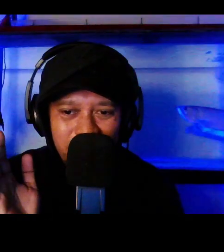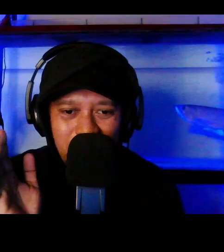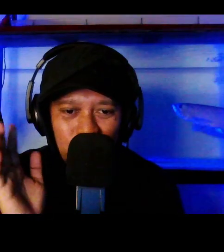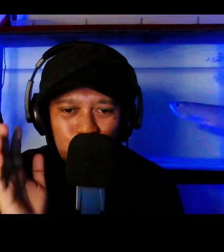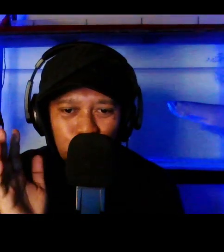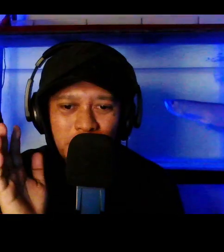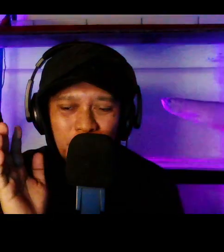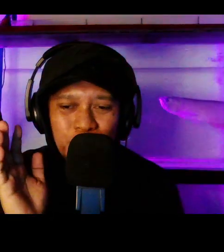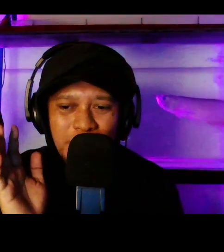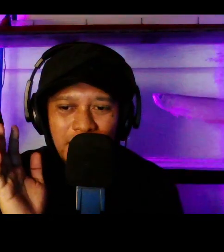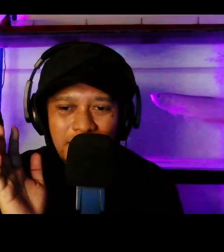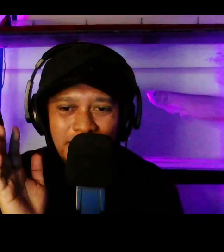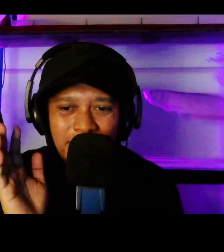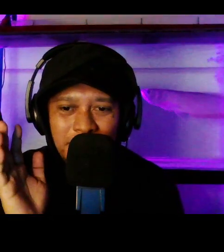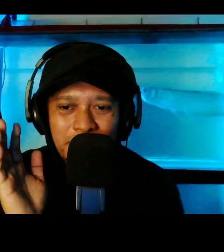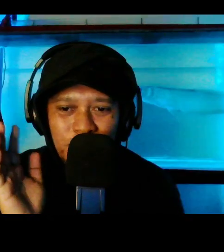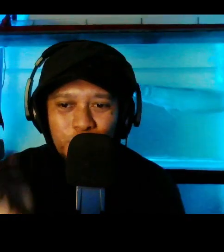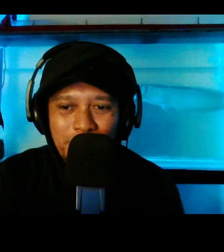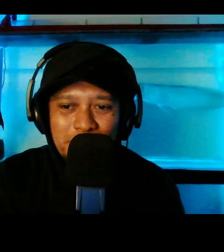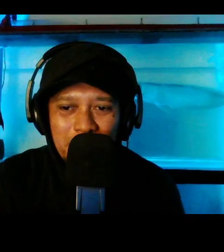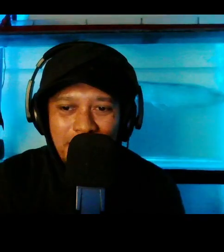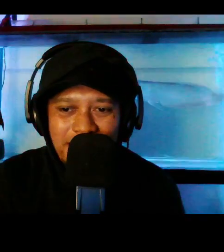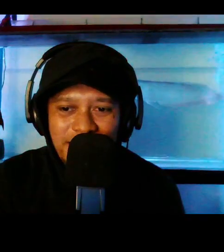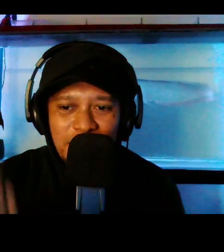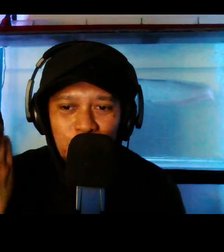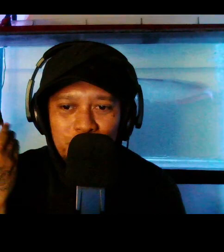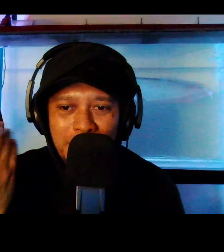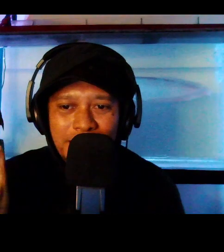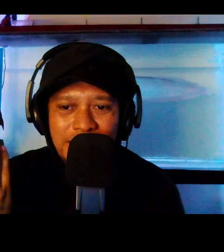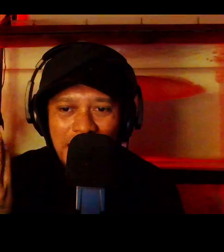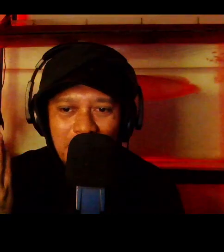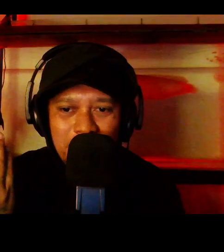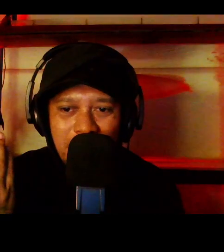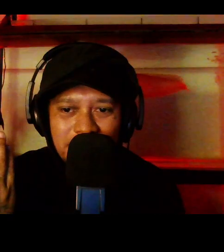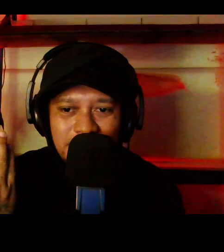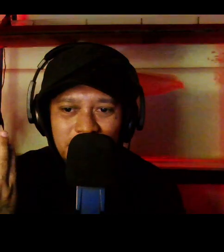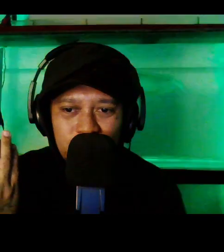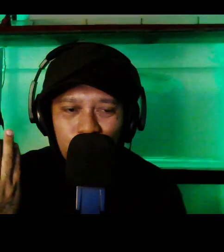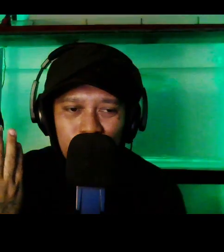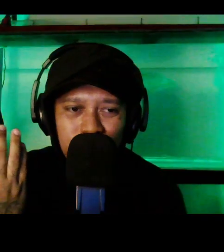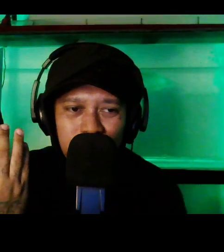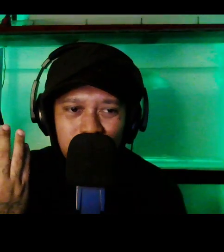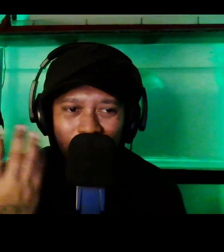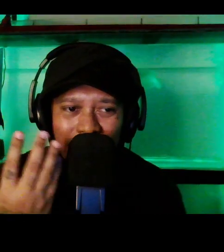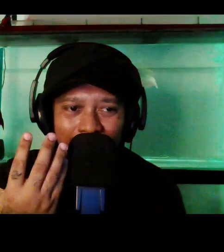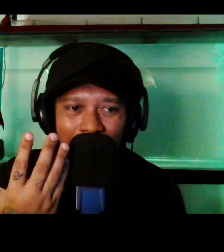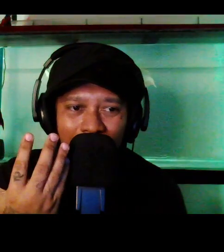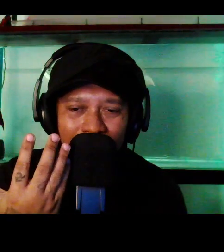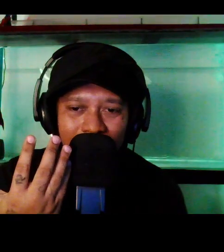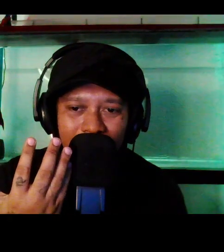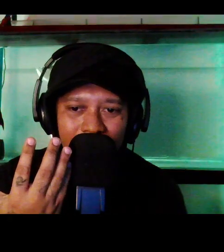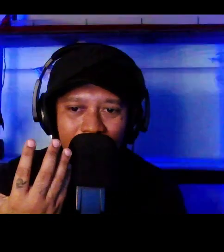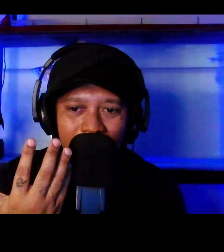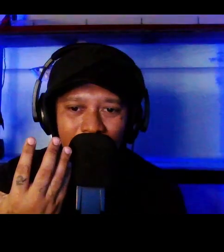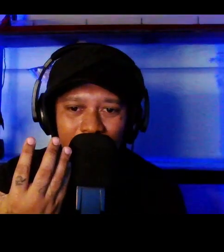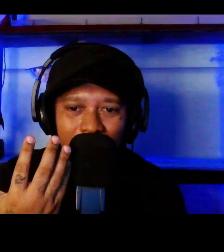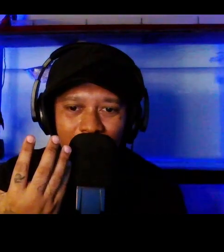kasi unang-una, yun, pinagbabayad. Eto, pinaglalaban natin dito yung karagatan